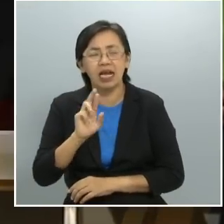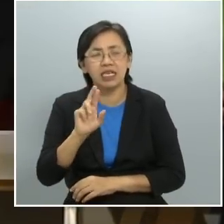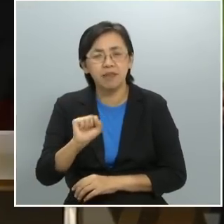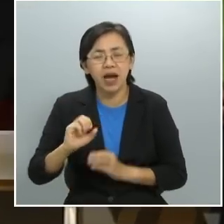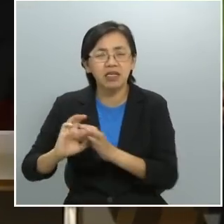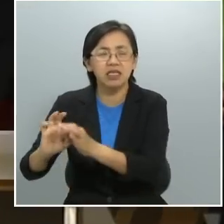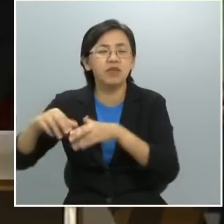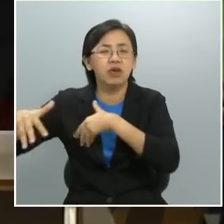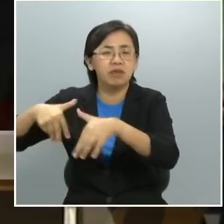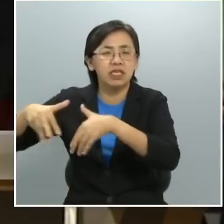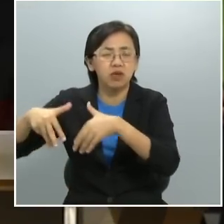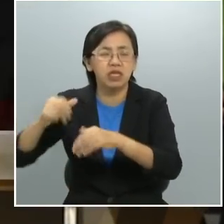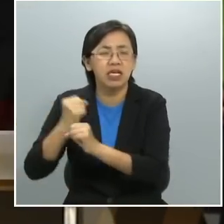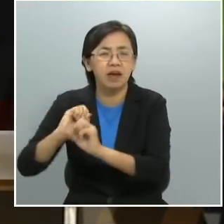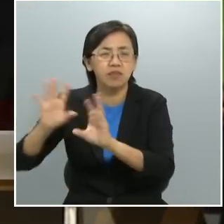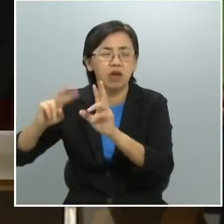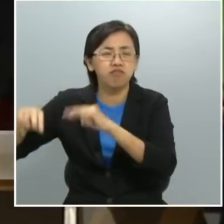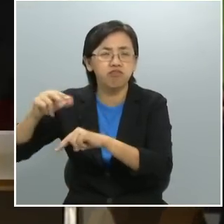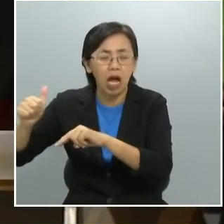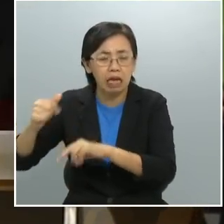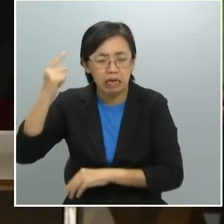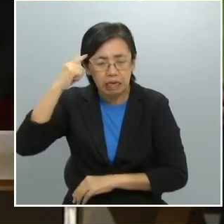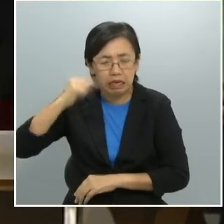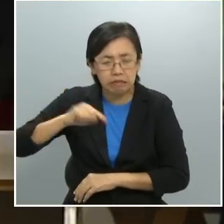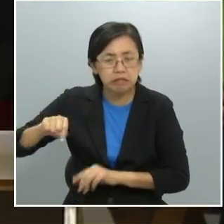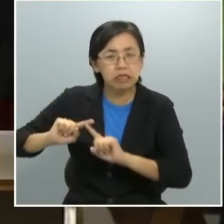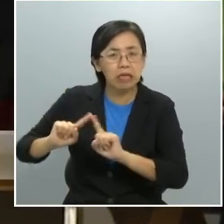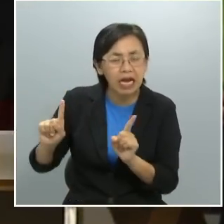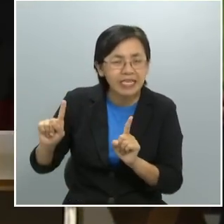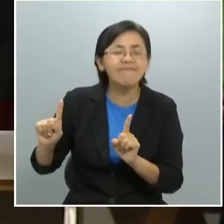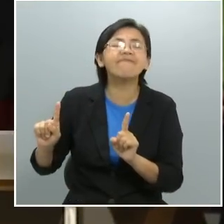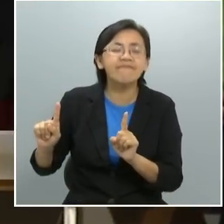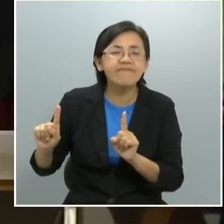และโปร่งใสเมื่อความต้องการต่างกันก็ทำให้ต่างคนต่างเดินอย่างที่